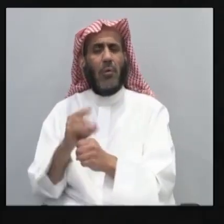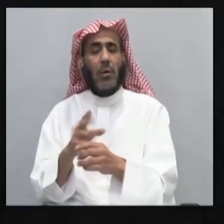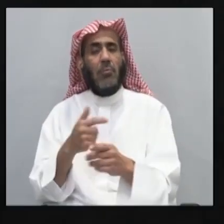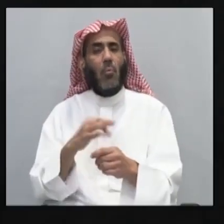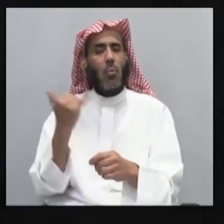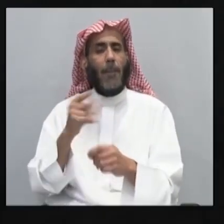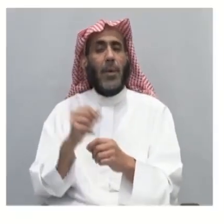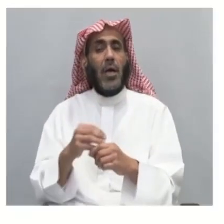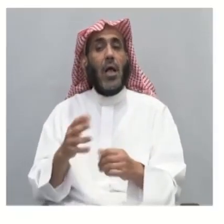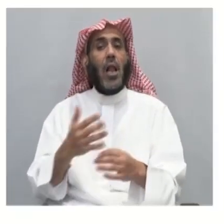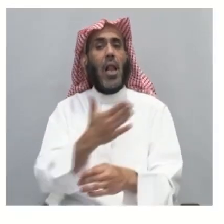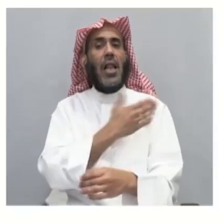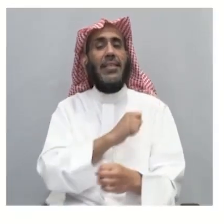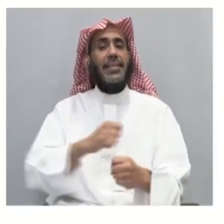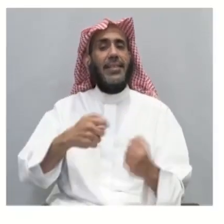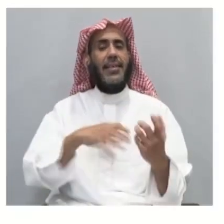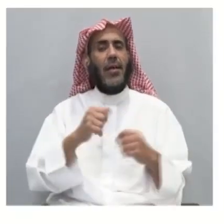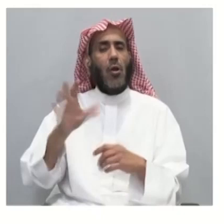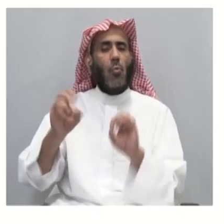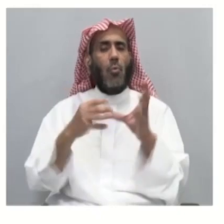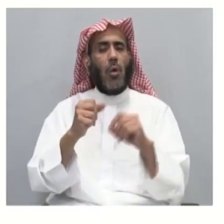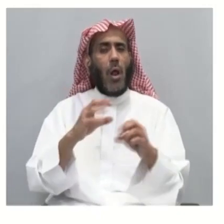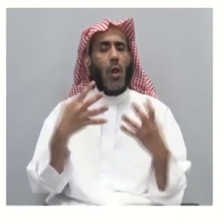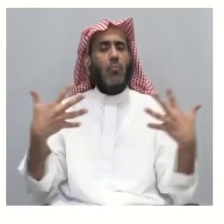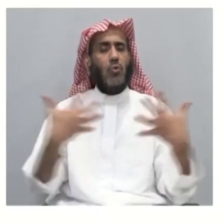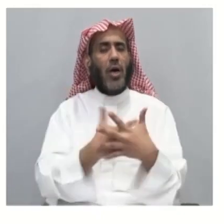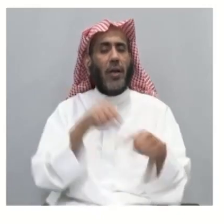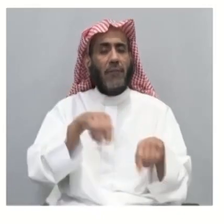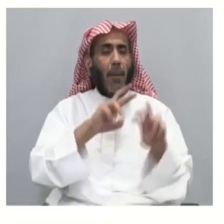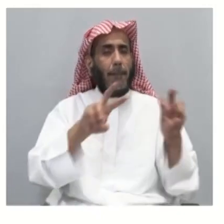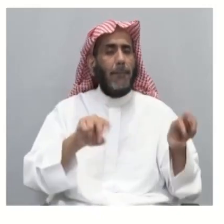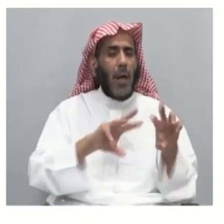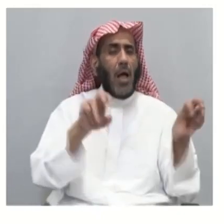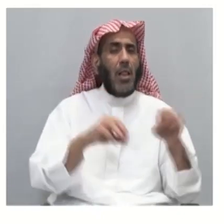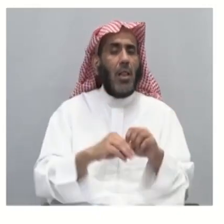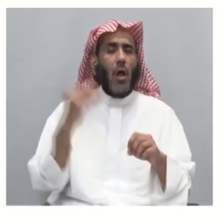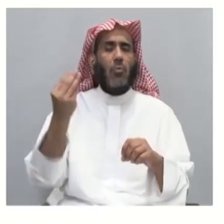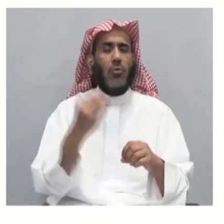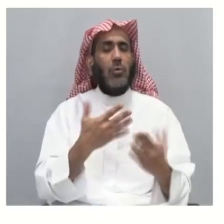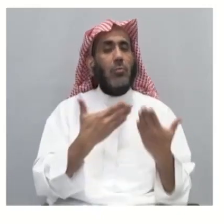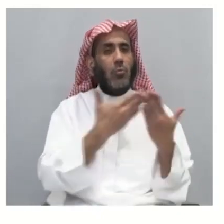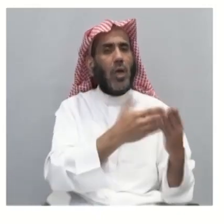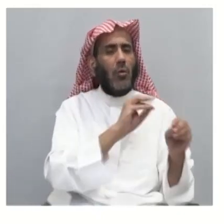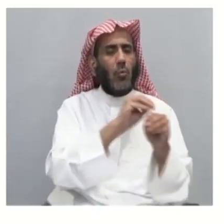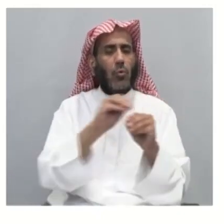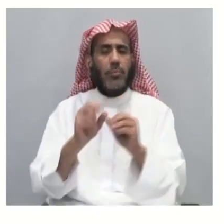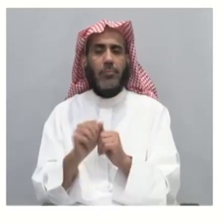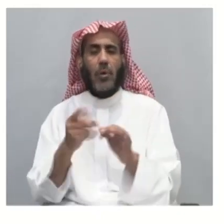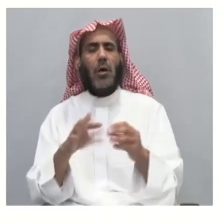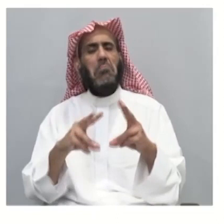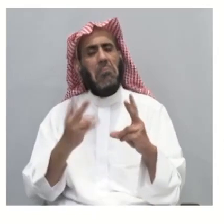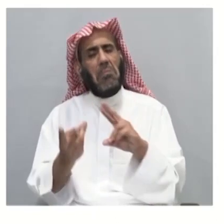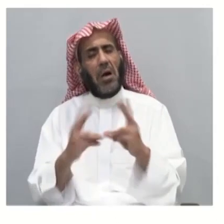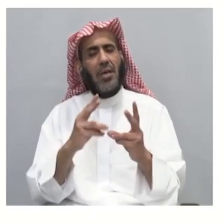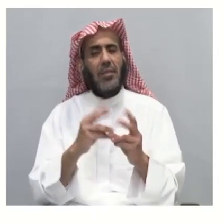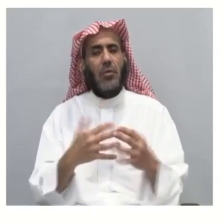نحن الاجهزه الامنيه هنا فنقول المشاركه في في البحث المتنزهون عندنا المساعده والنصح ايضا قد يشاركون